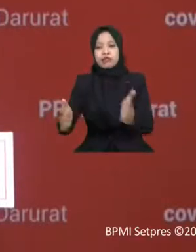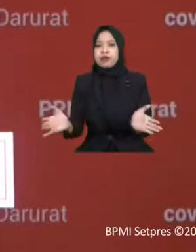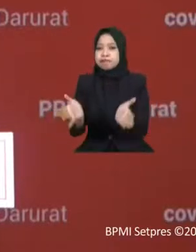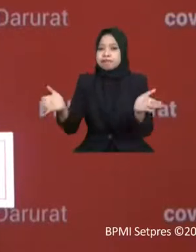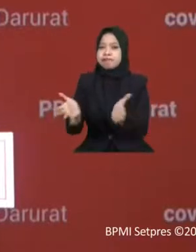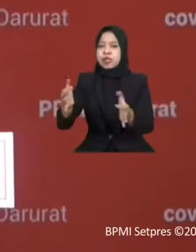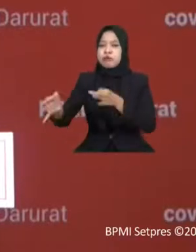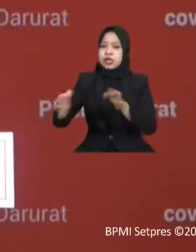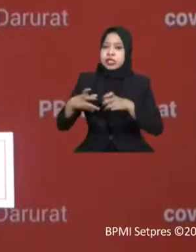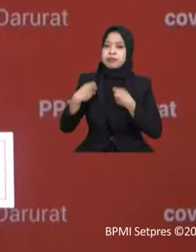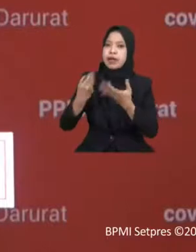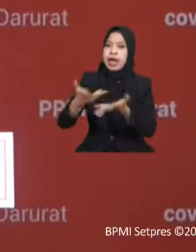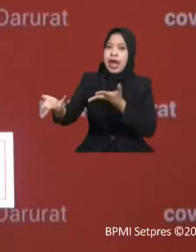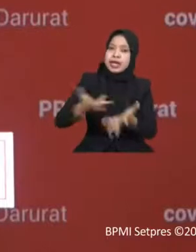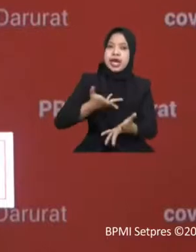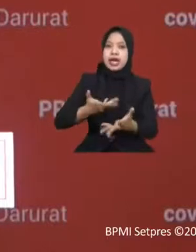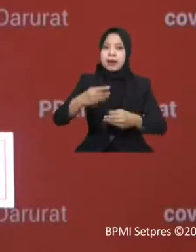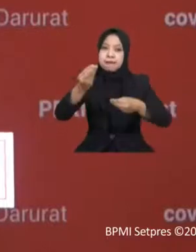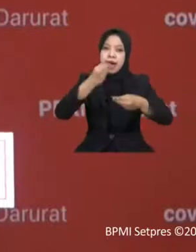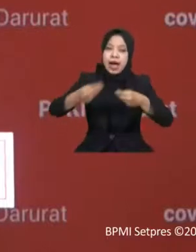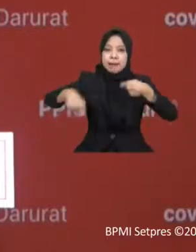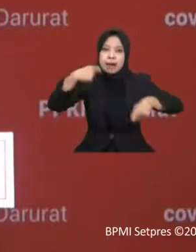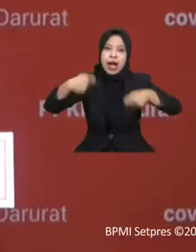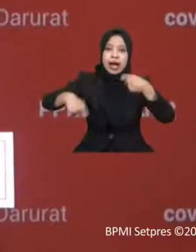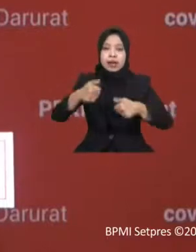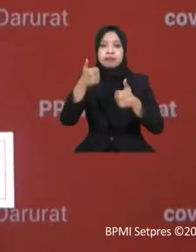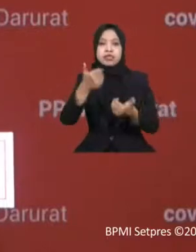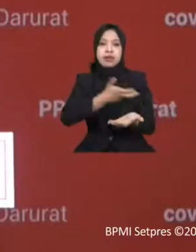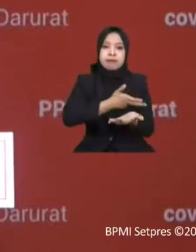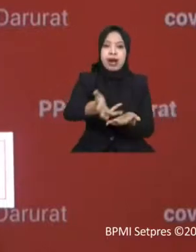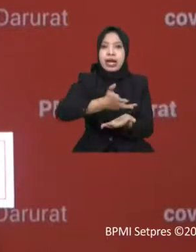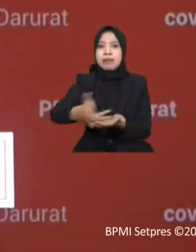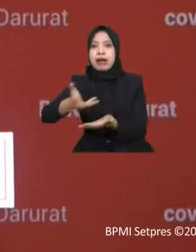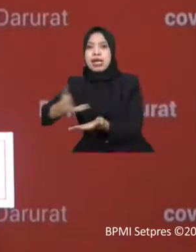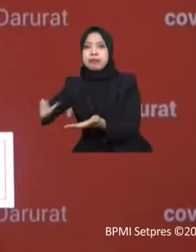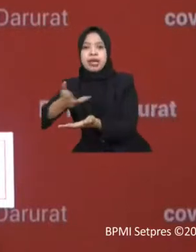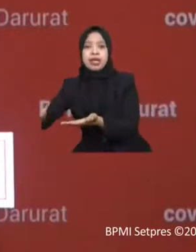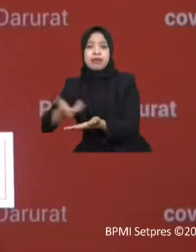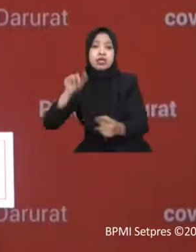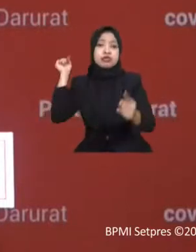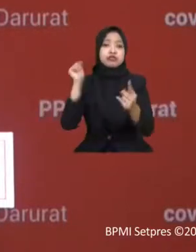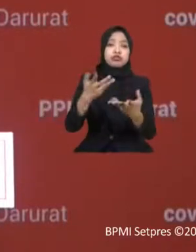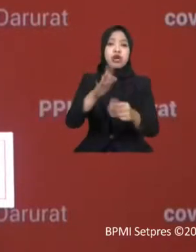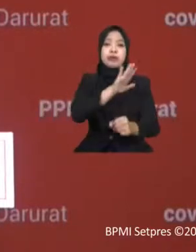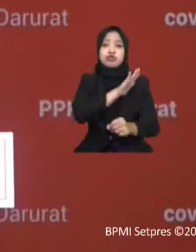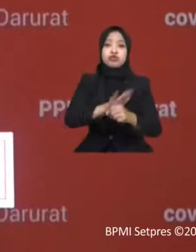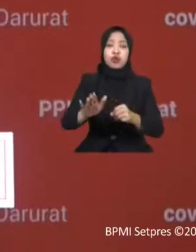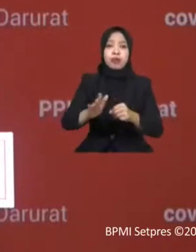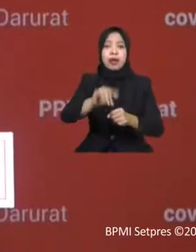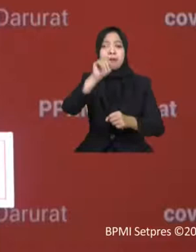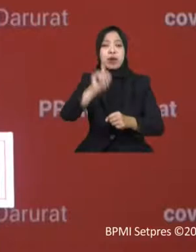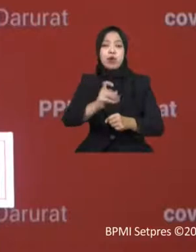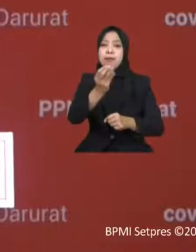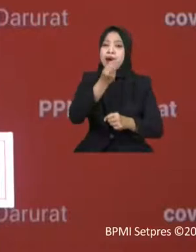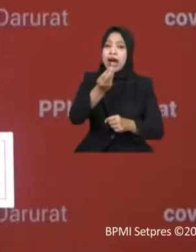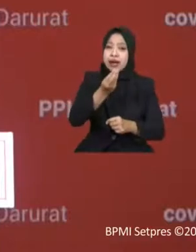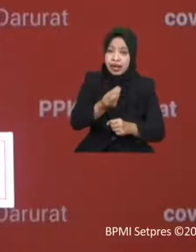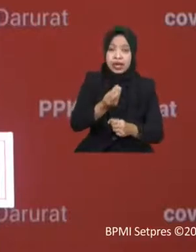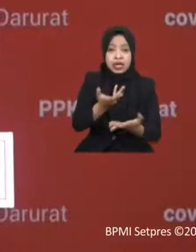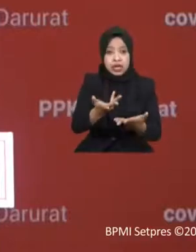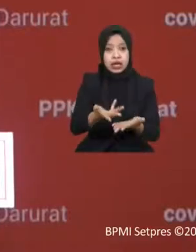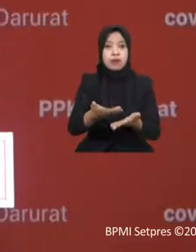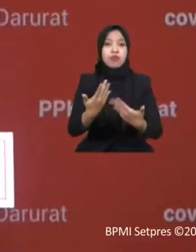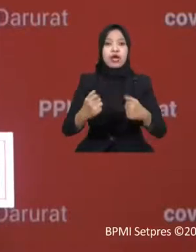menyediakan makanan siap saji untuk disalurkan dalam rangka mencukupi kebutuhan makanan